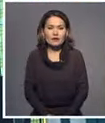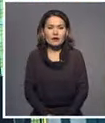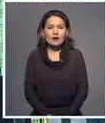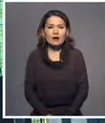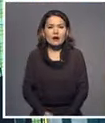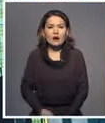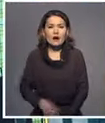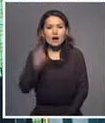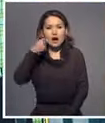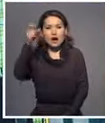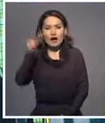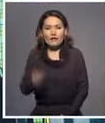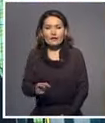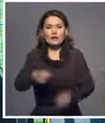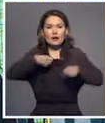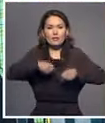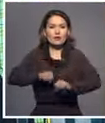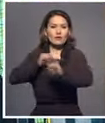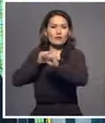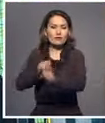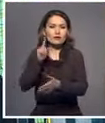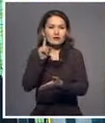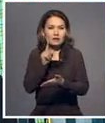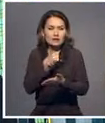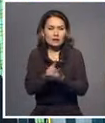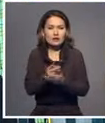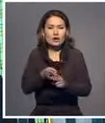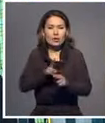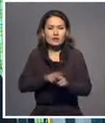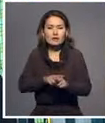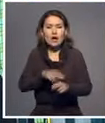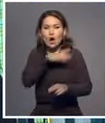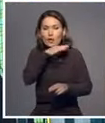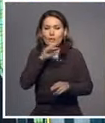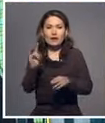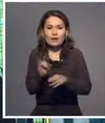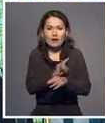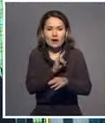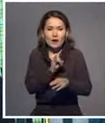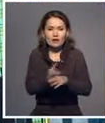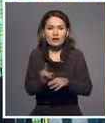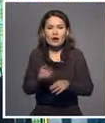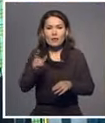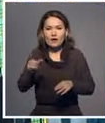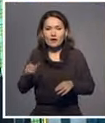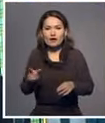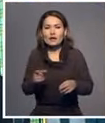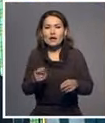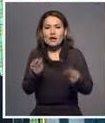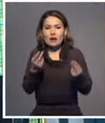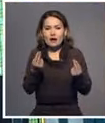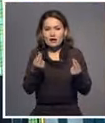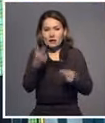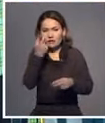Мүліктік құқықтарды басқаратын ұйымдар сыйақының жинақталған көп бөлігін өздерінің жеке шығыстарын өтеуге қалдырып жатады. Мұндай фактілер баршылық. Бұл